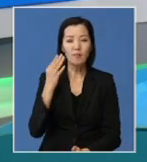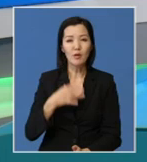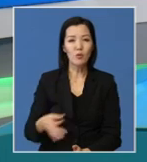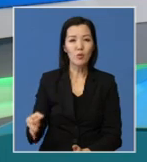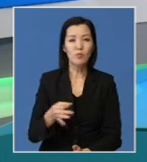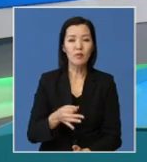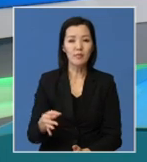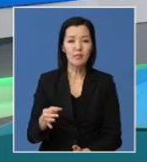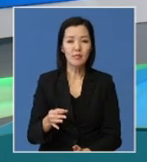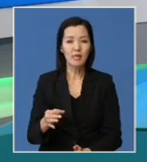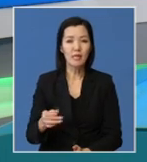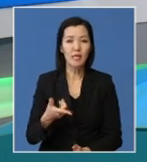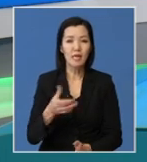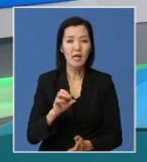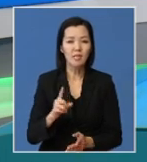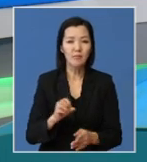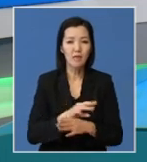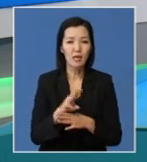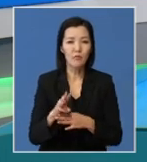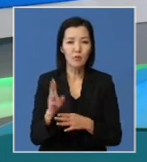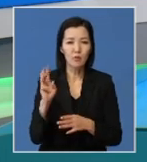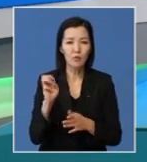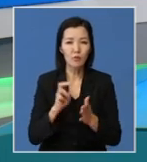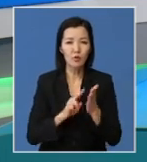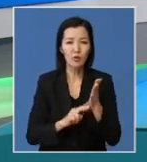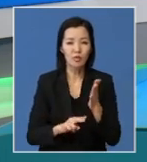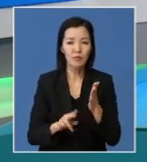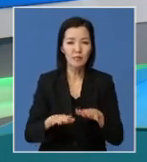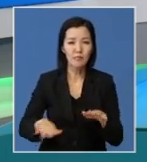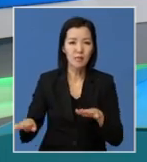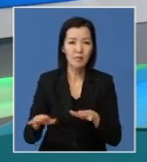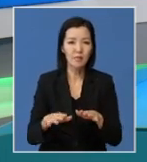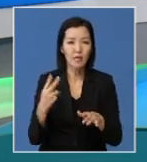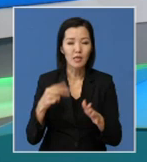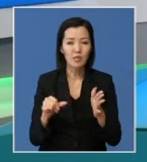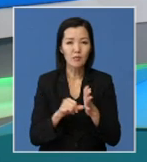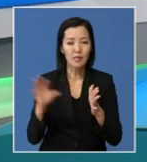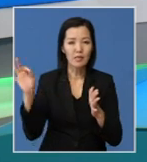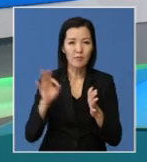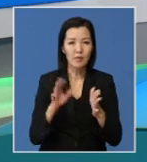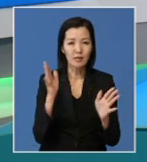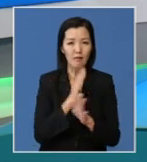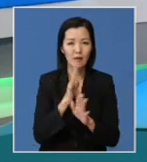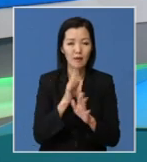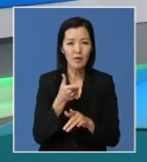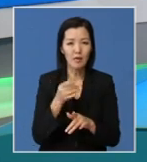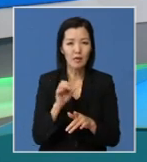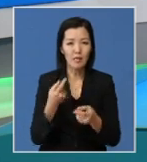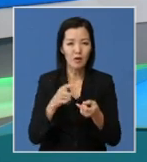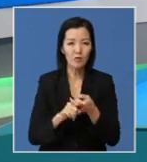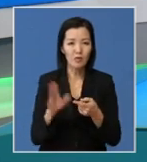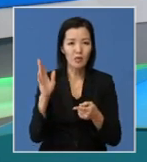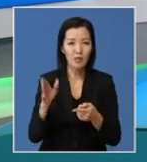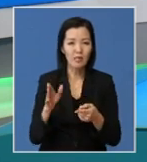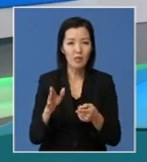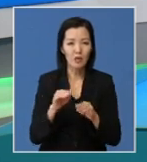Алматы облысында көгілдір отынмен қамтылуы тиіс 470-тен астам елді мекен болса, соның 26% табиғи газға қосылған. Алдағы жылы бұл